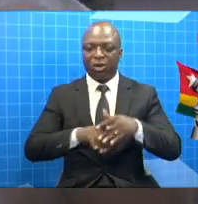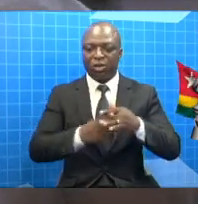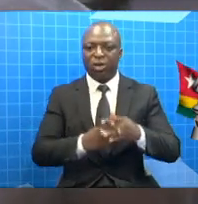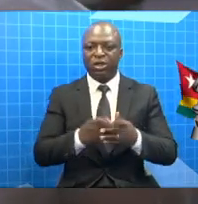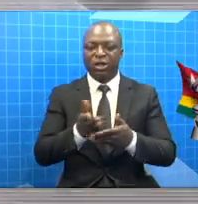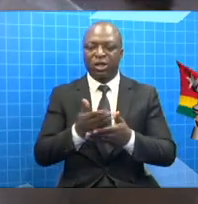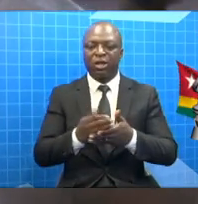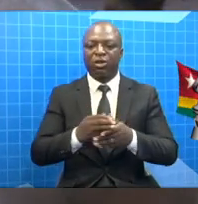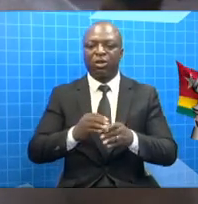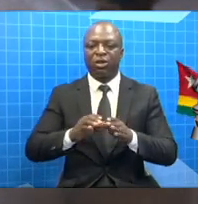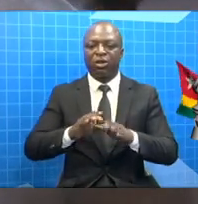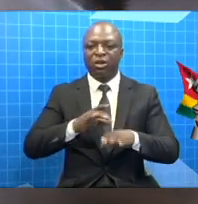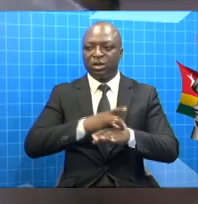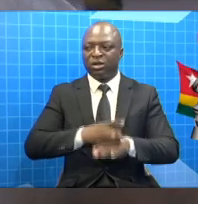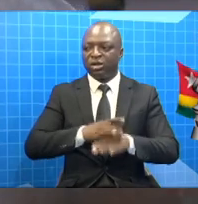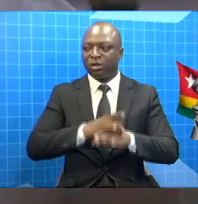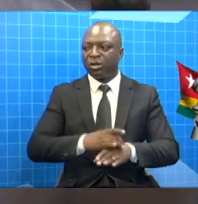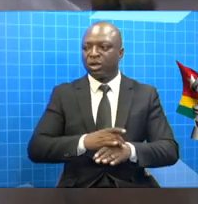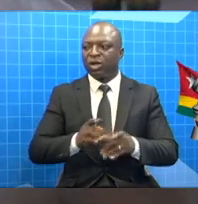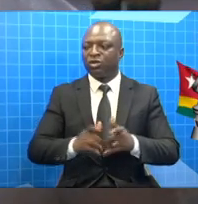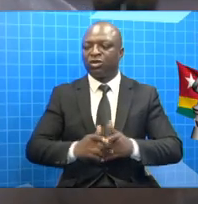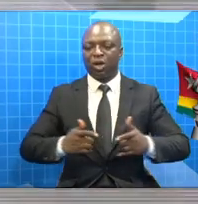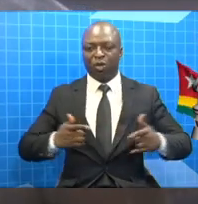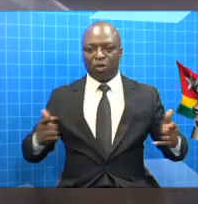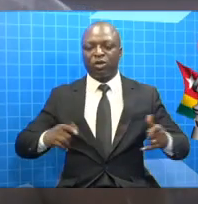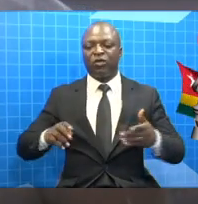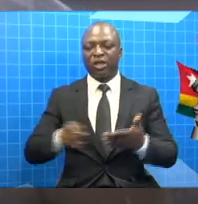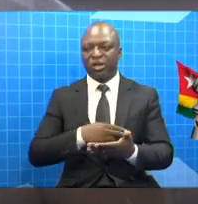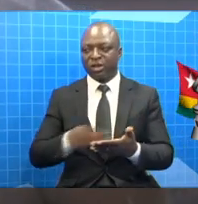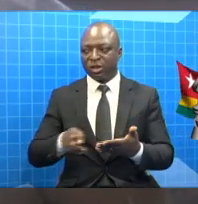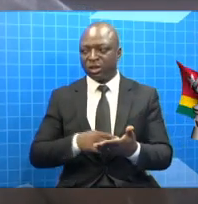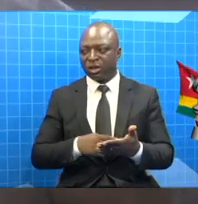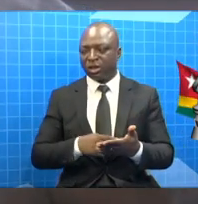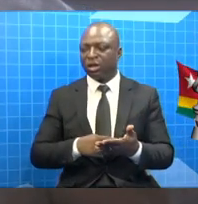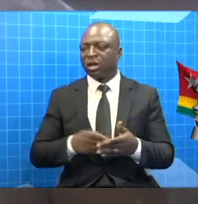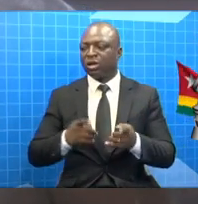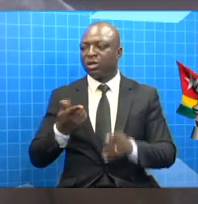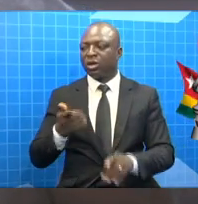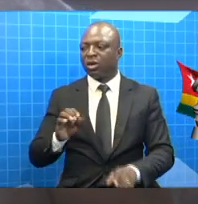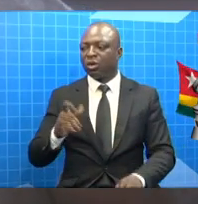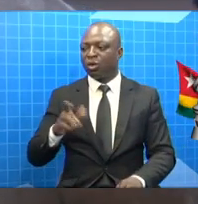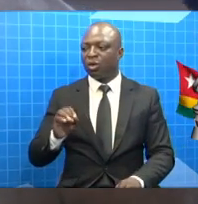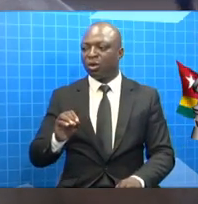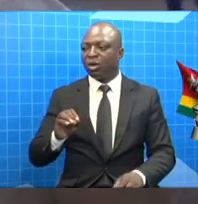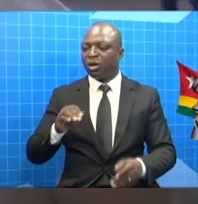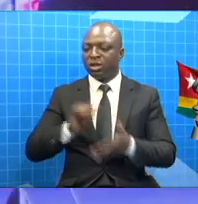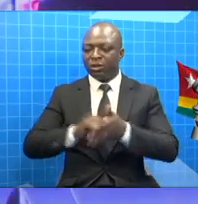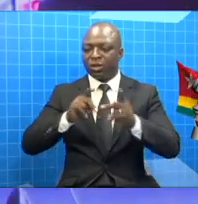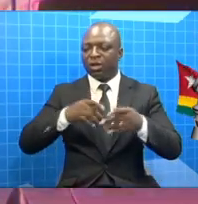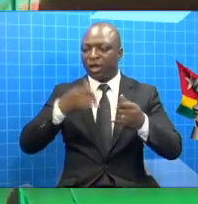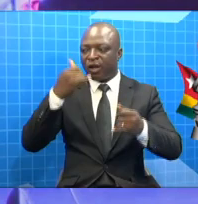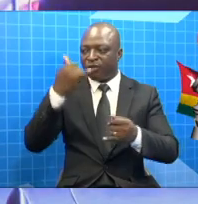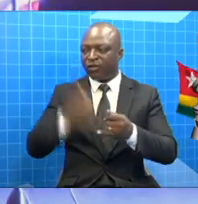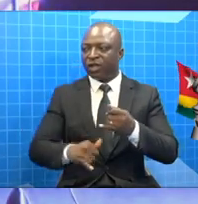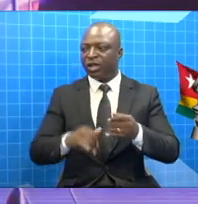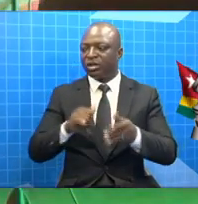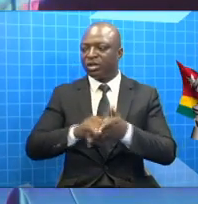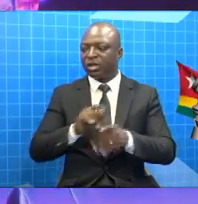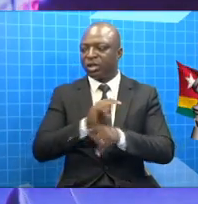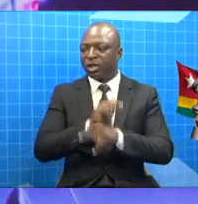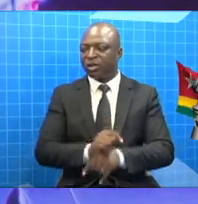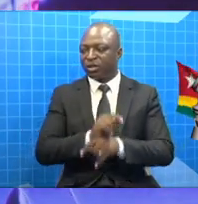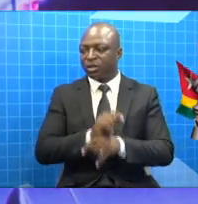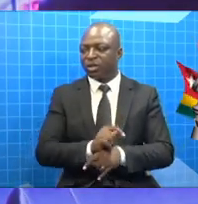quelques cérémonies. Quand tu es Golo, tu vas danser la danse là. Et Golo, c'est celui-là qui a fini cette tradition.